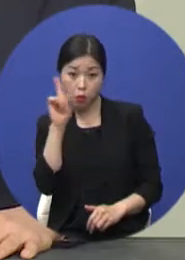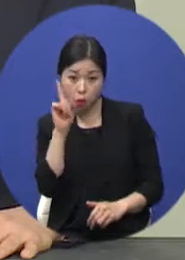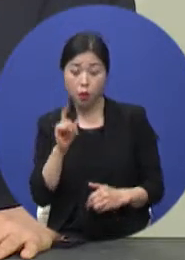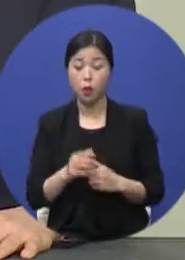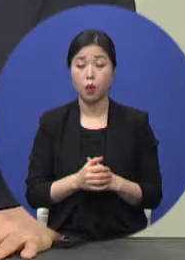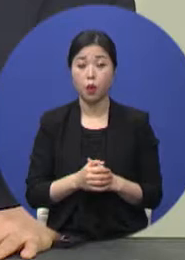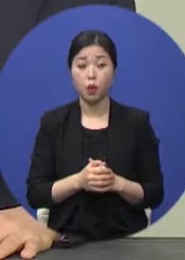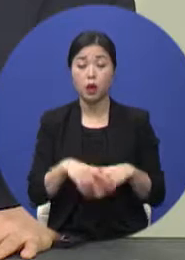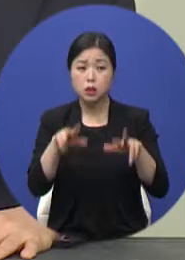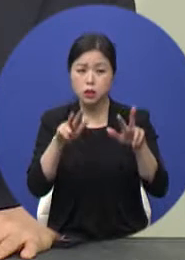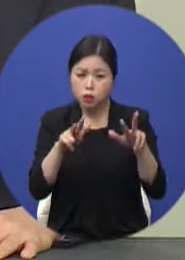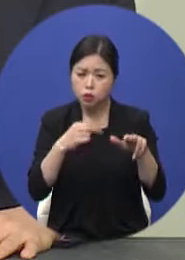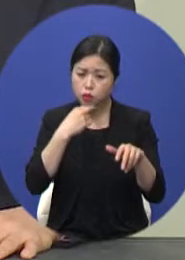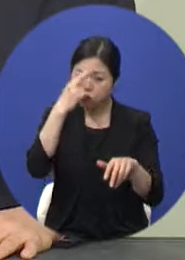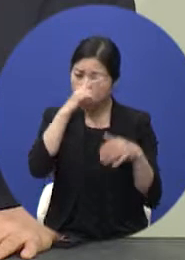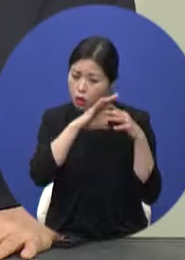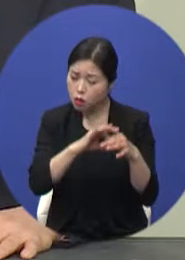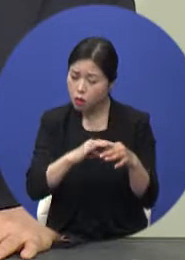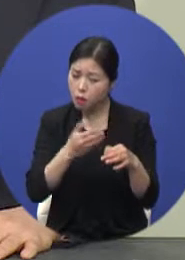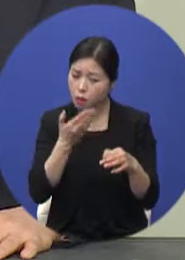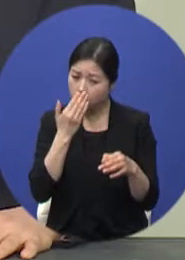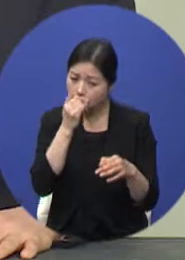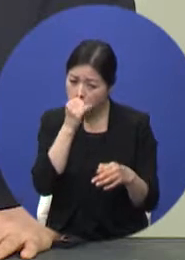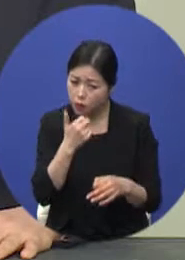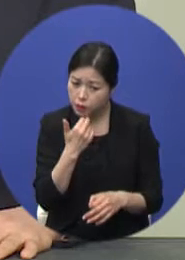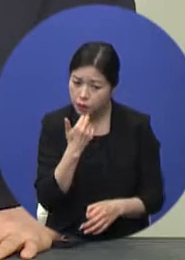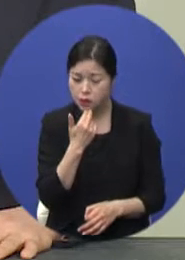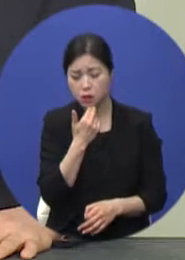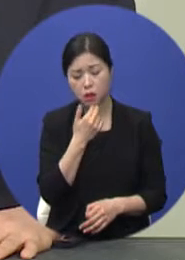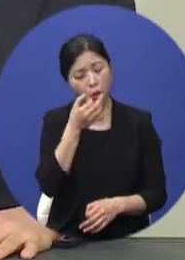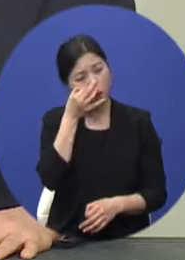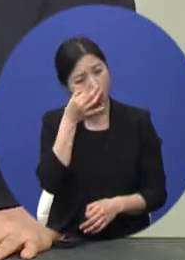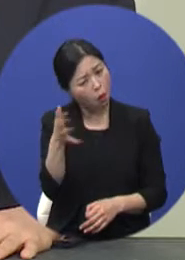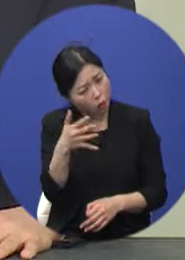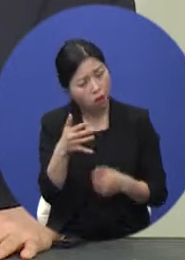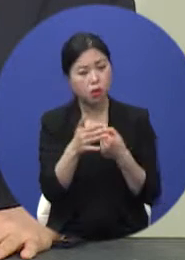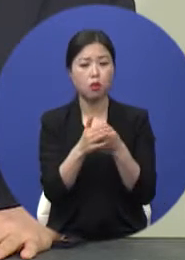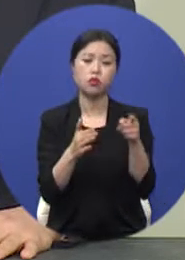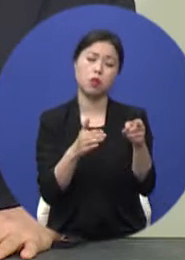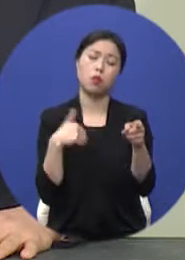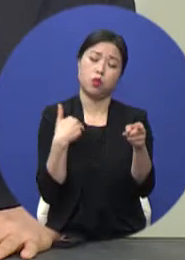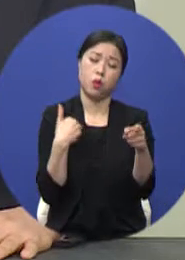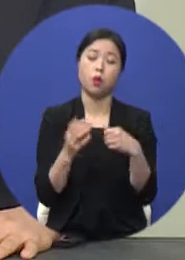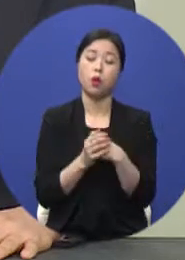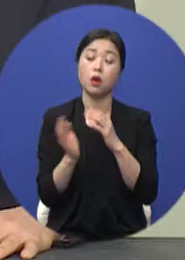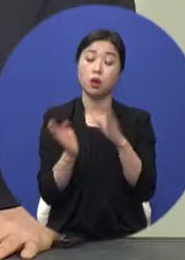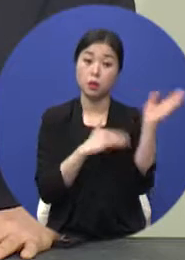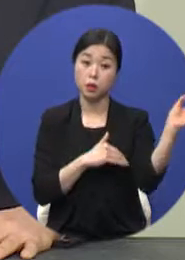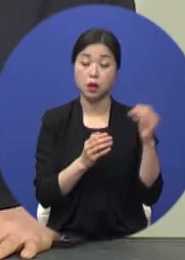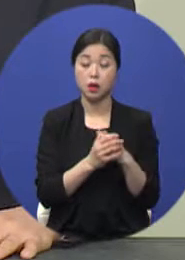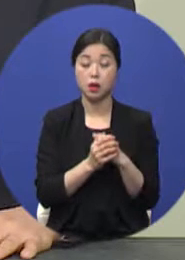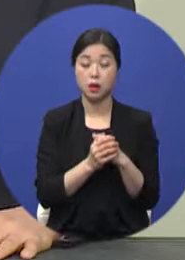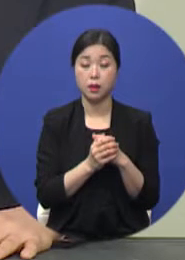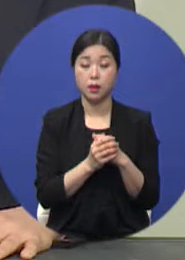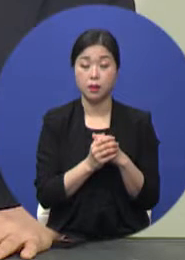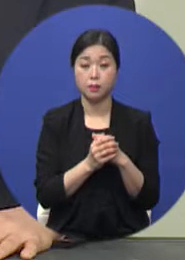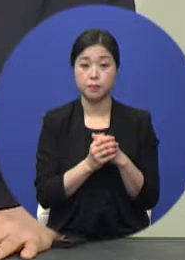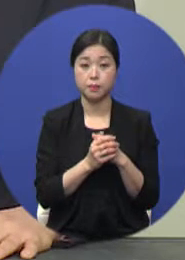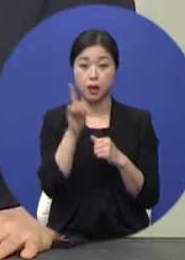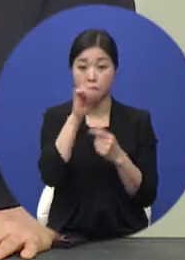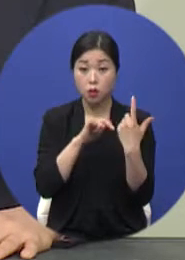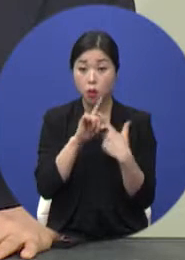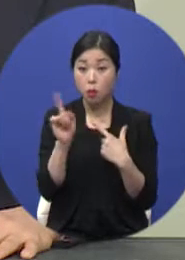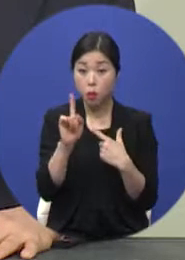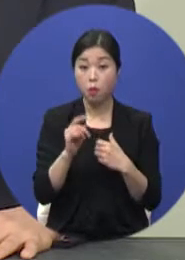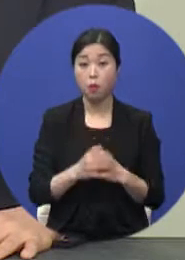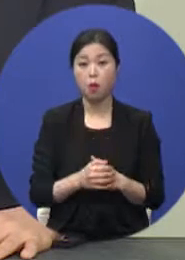술을 지금도 먹는지 제가 안 보니까 그건 모르겠고요. 네. 또 한 가지 몸을